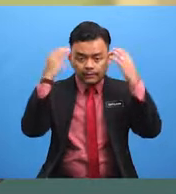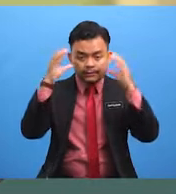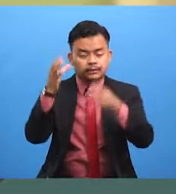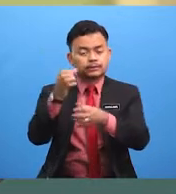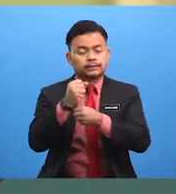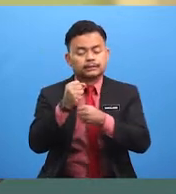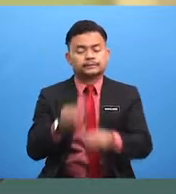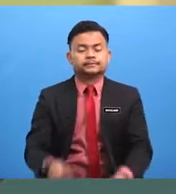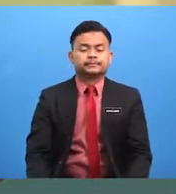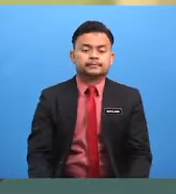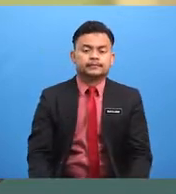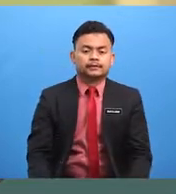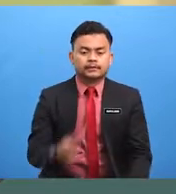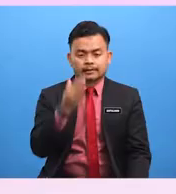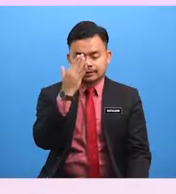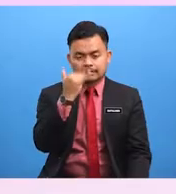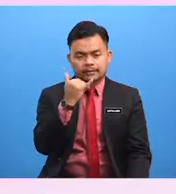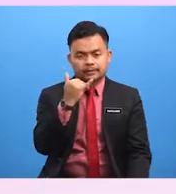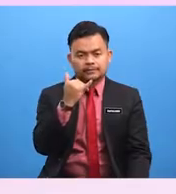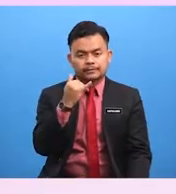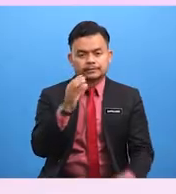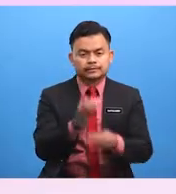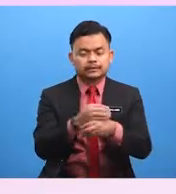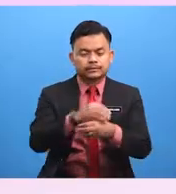Kenapa agaknya ia berbentuk sfera?